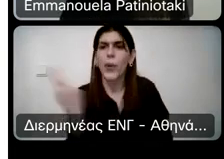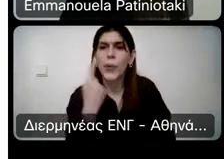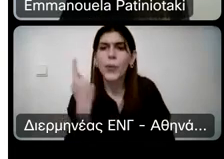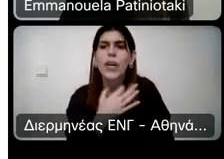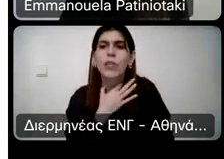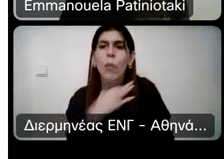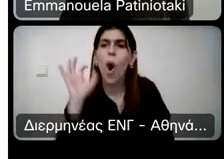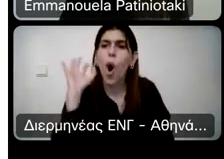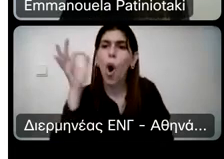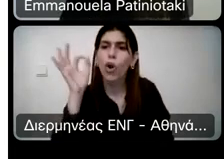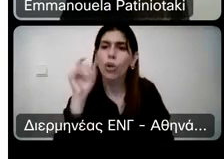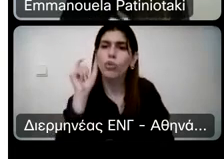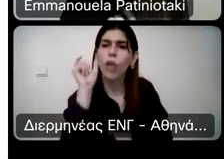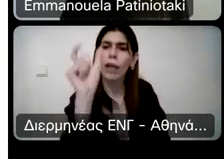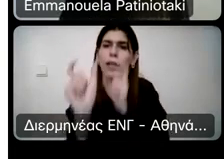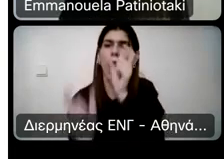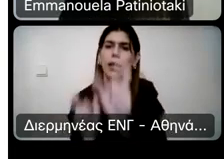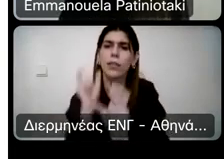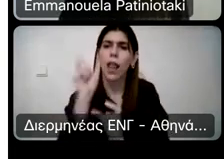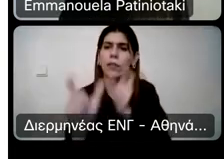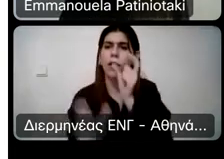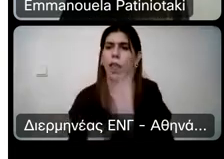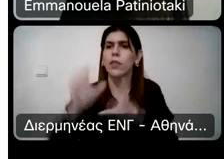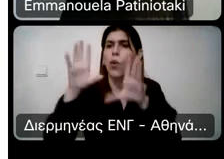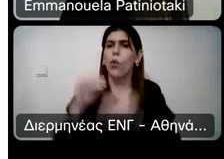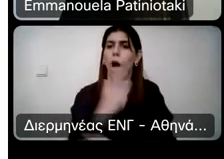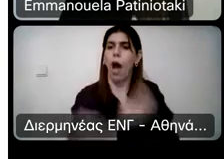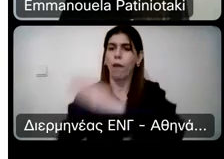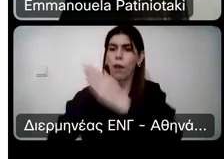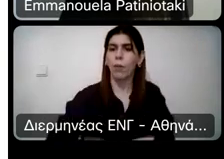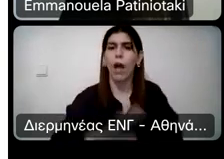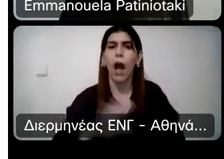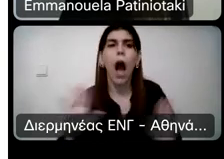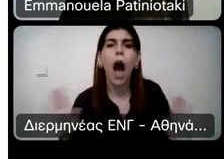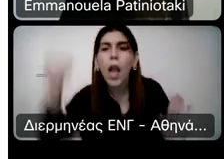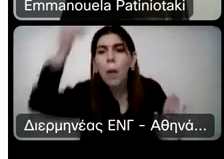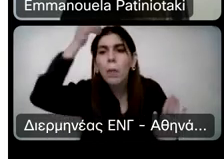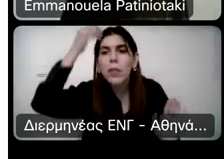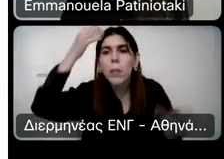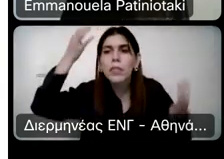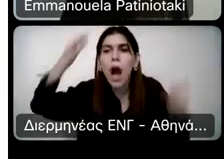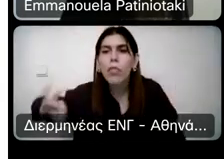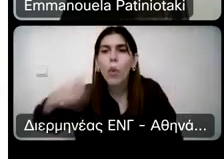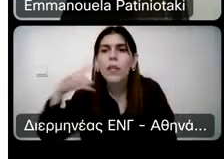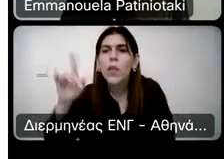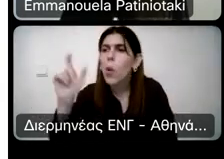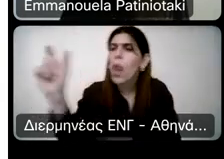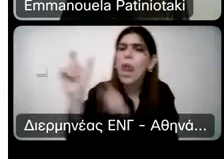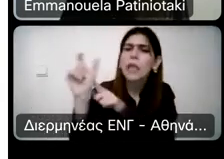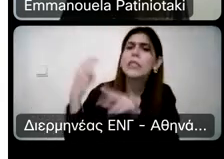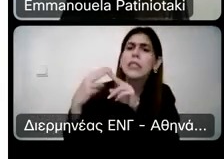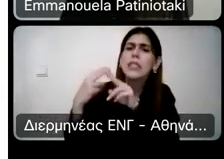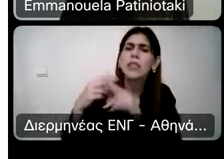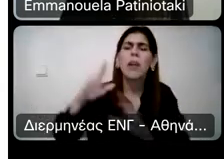όροι αναφορικά με την αναπηρία, χωρίς να υπάρχει απαραίτητα γνώση του τι σημαίνει ο κάθε όρος. Το βλέπουμε καθημερινά στα μέσα